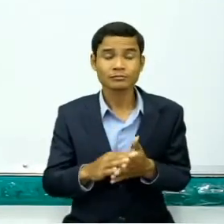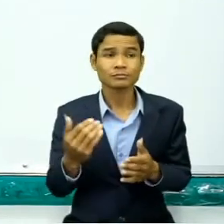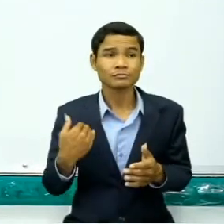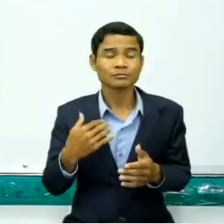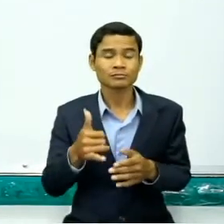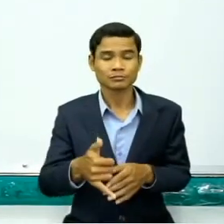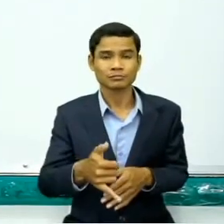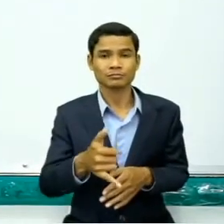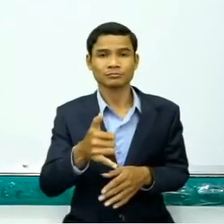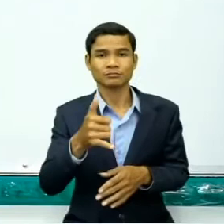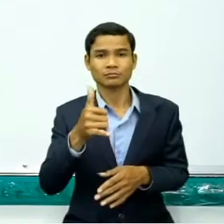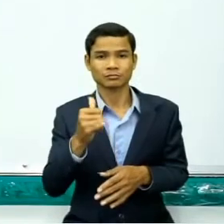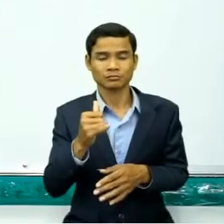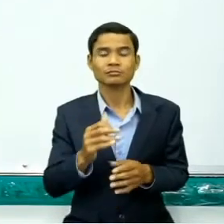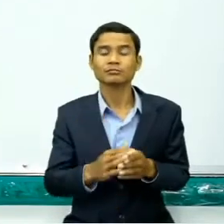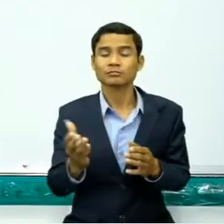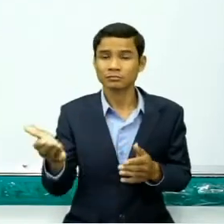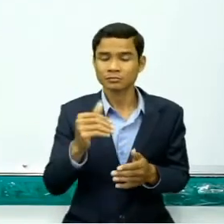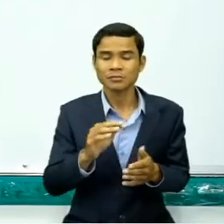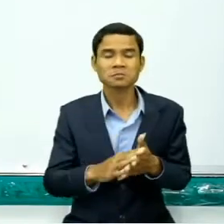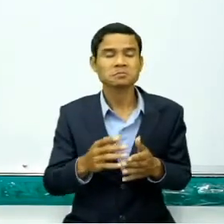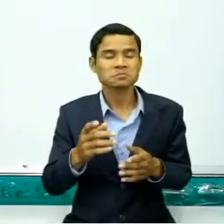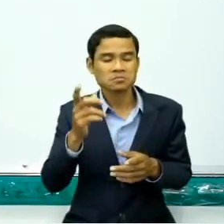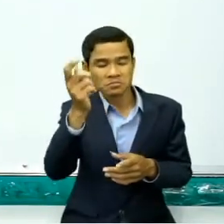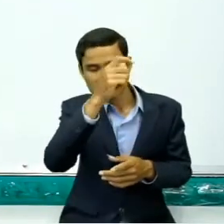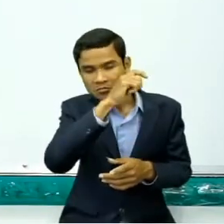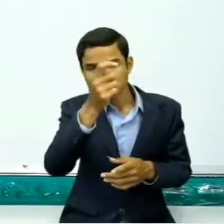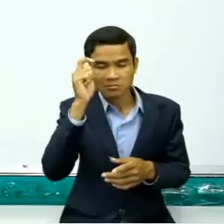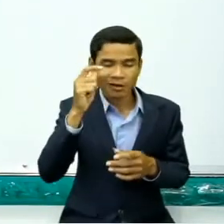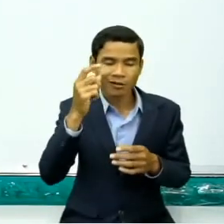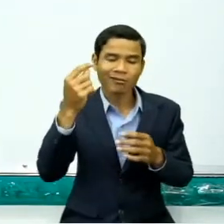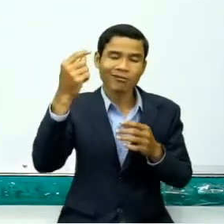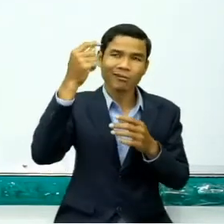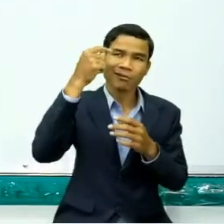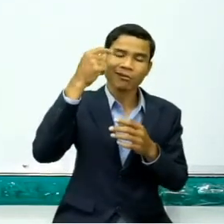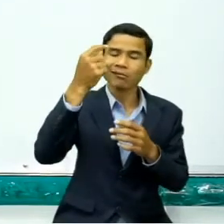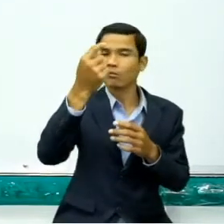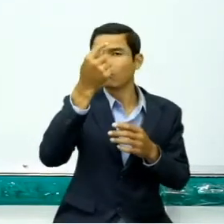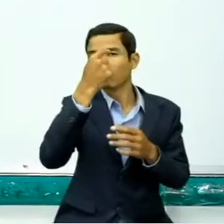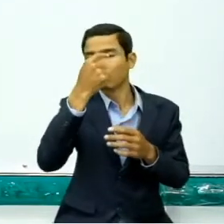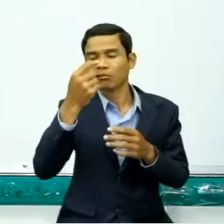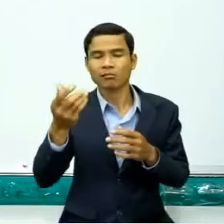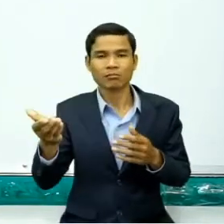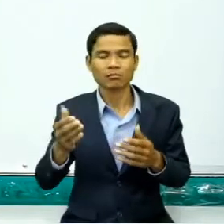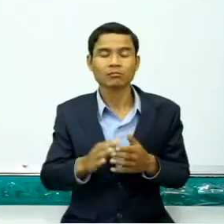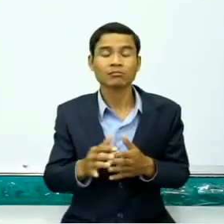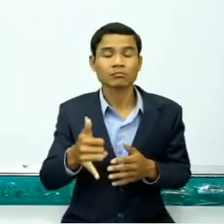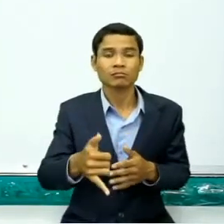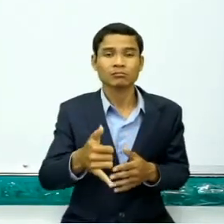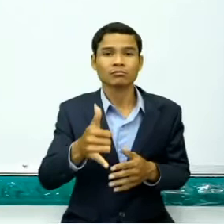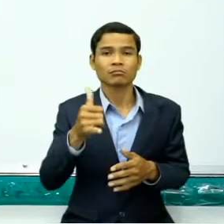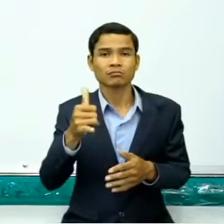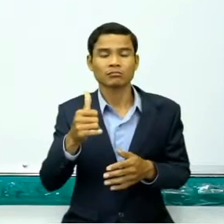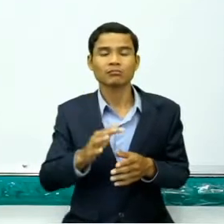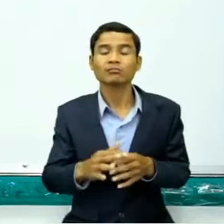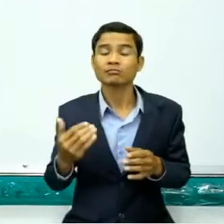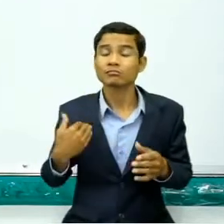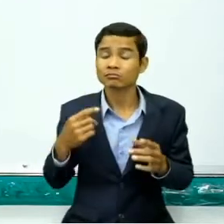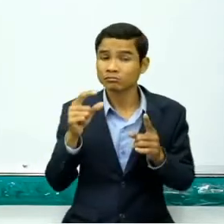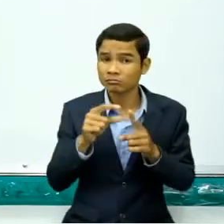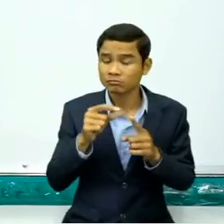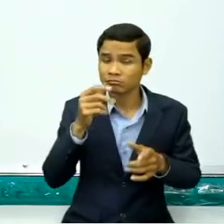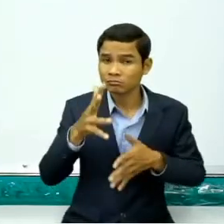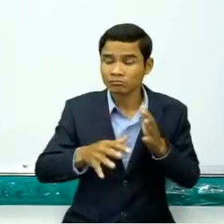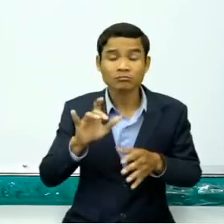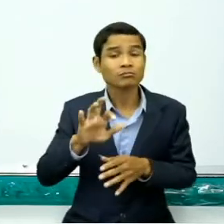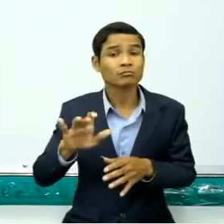lơ đồng bây cầm ai. Chà chỗ phânết ná. Chà, phân ngơi, con cất tịnh mớ, bị phân ngơi miên sâu